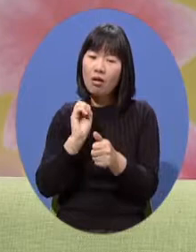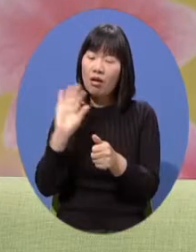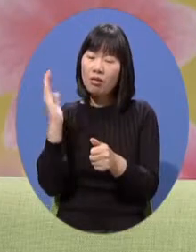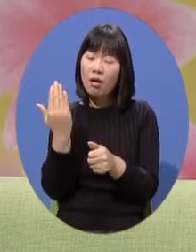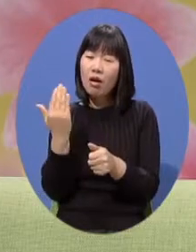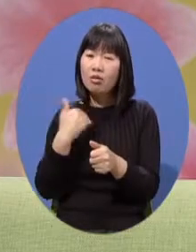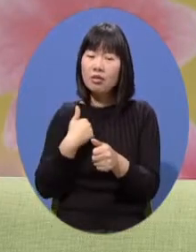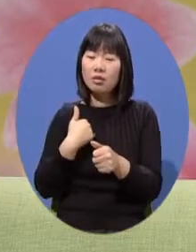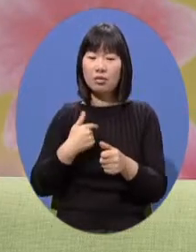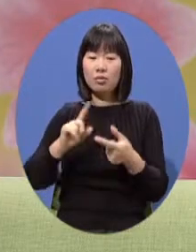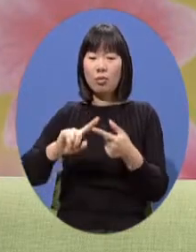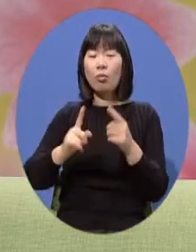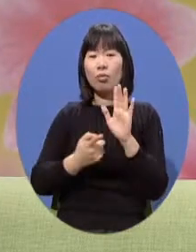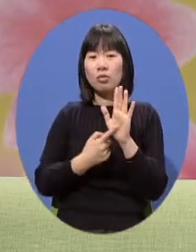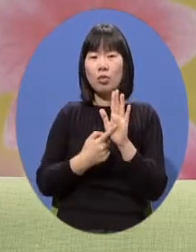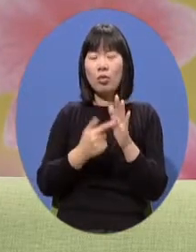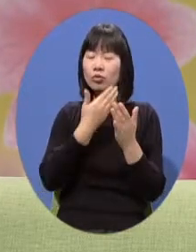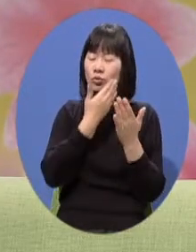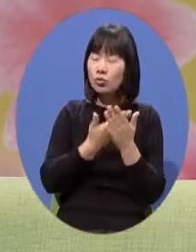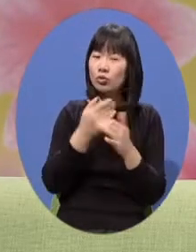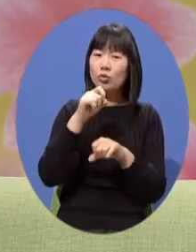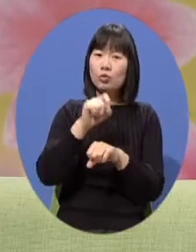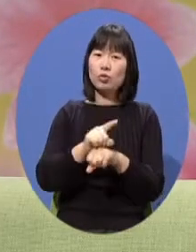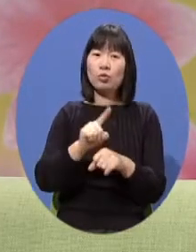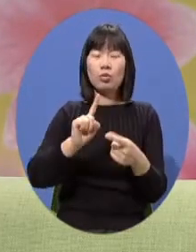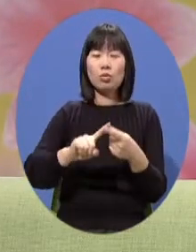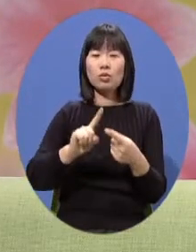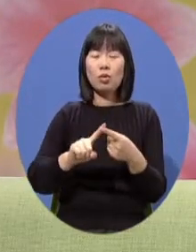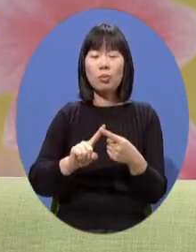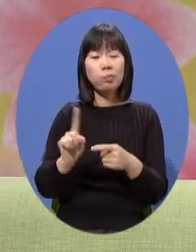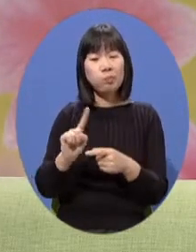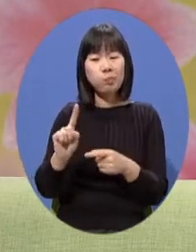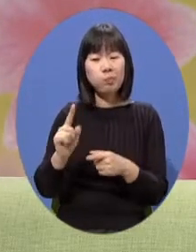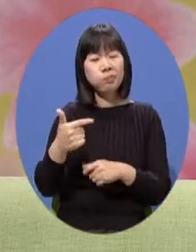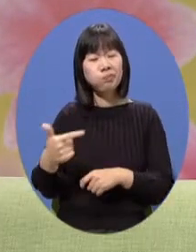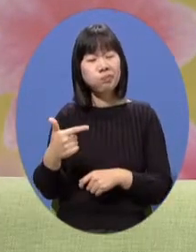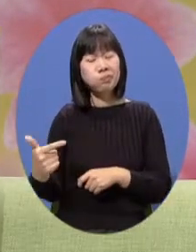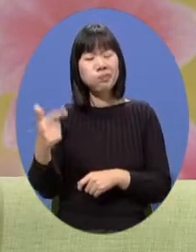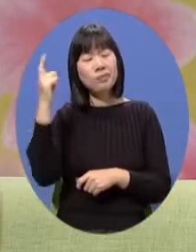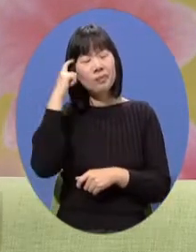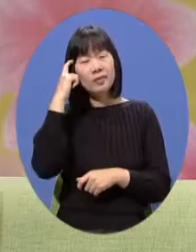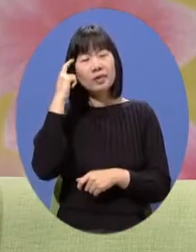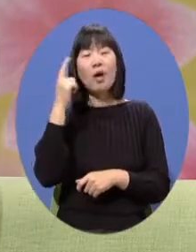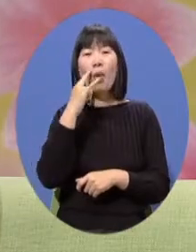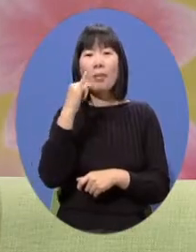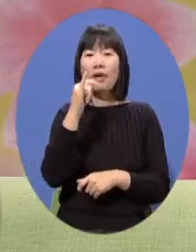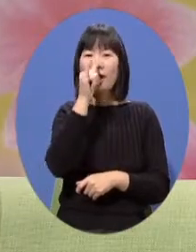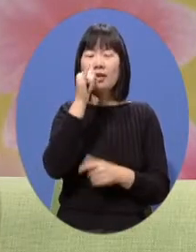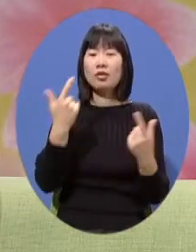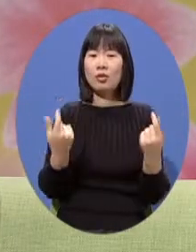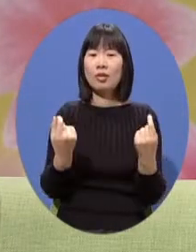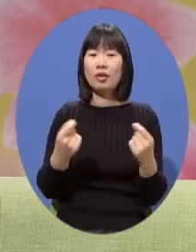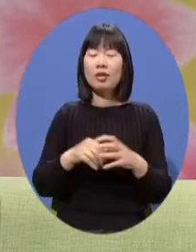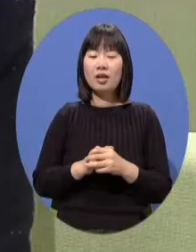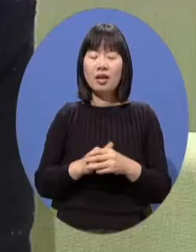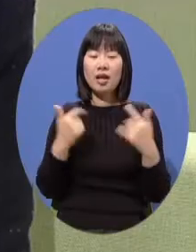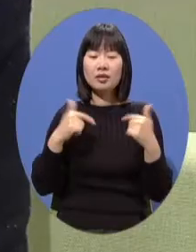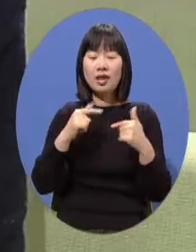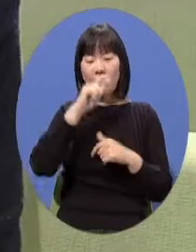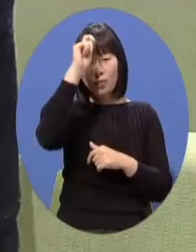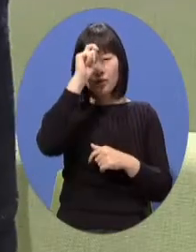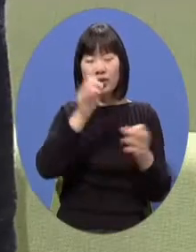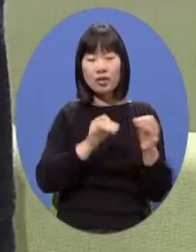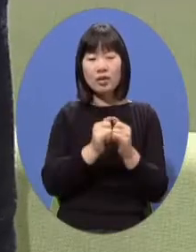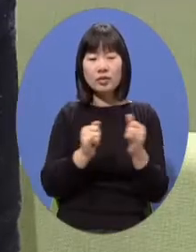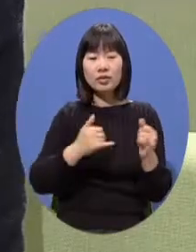자기 표현에 대해서 중요성이 뭐 얼마나 큰 거야 하고 생각하시는 엄마들도 있을 것 같아요. 근데 모자장수는